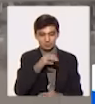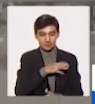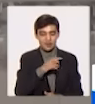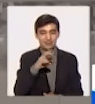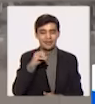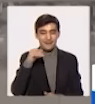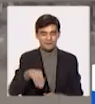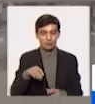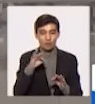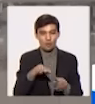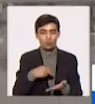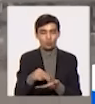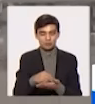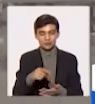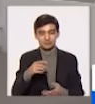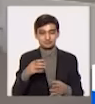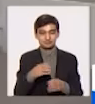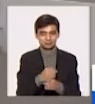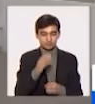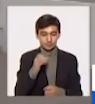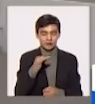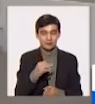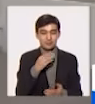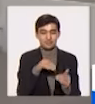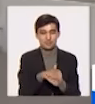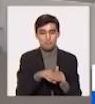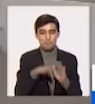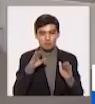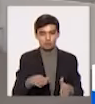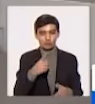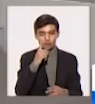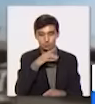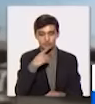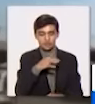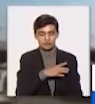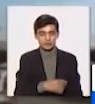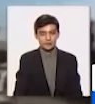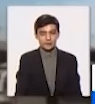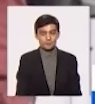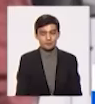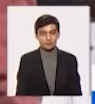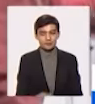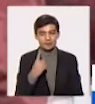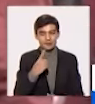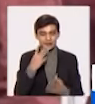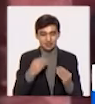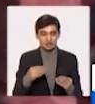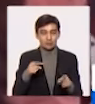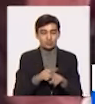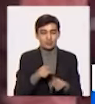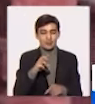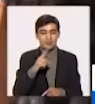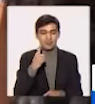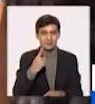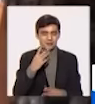мұнайды сатып алушылар азайып, оларды сақтайтын орында таусылады деп болжайды мамандар. Ал тәулігіне 1 миллион 800 мың баррельдей